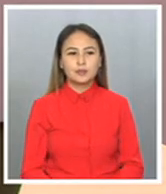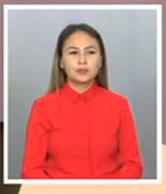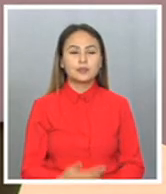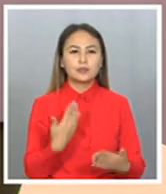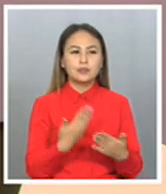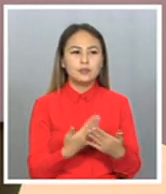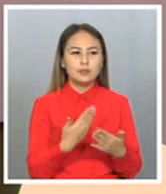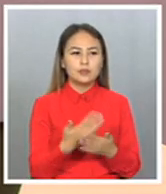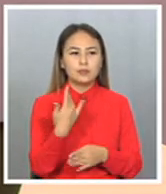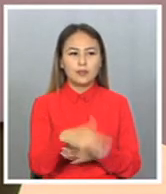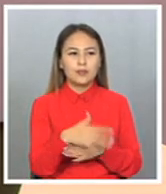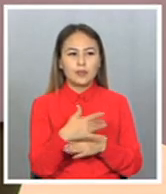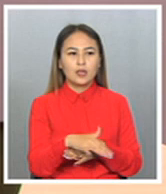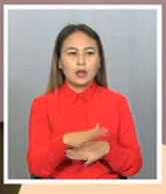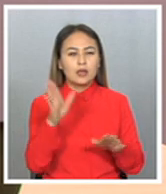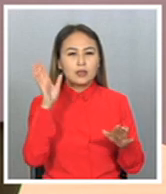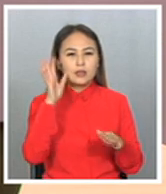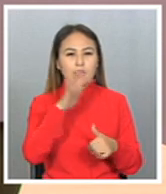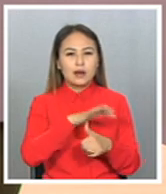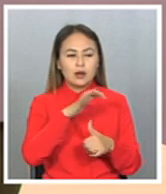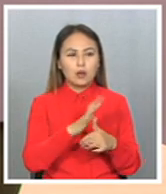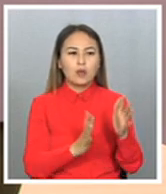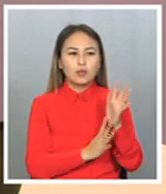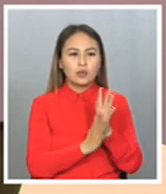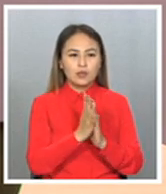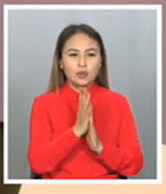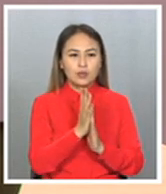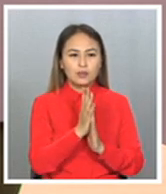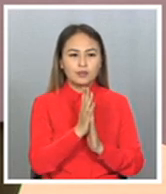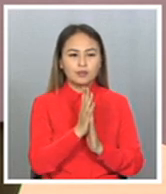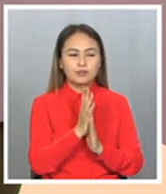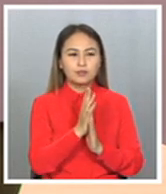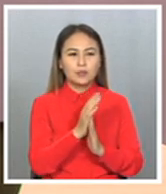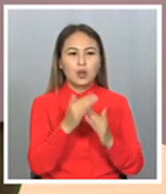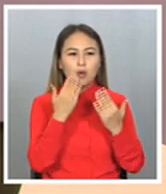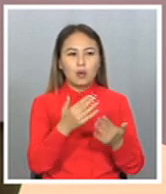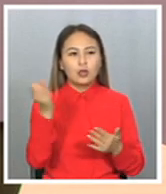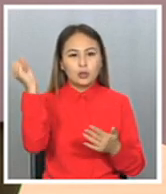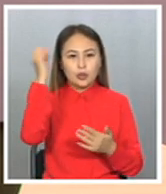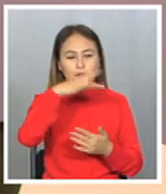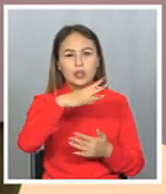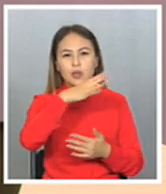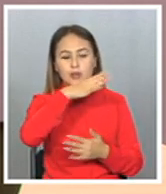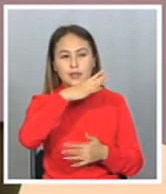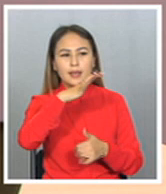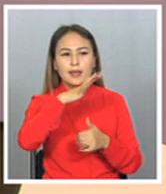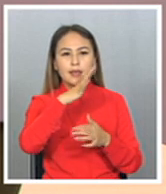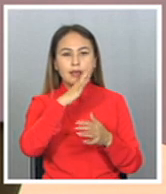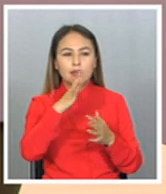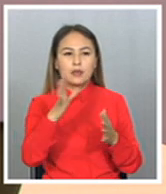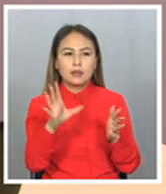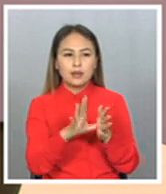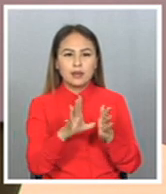Мысалы, далада саңырауқұлақ өсіп тұр. Ол күн сәулесінен энергия алып,